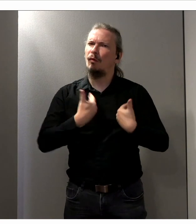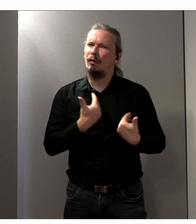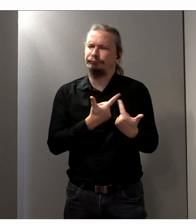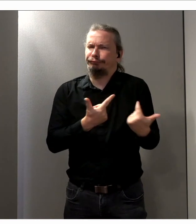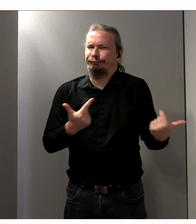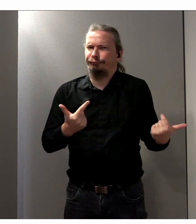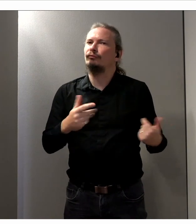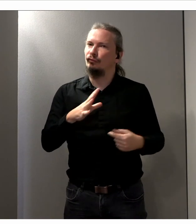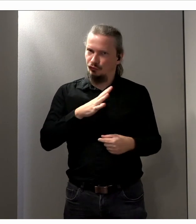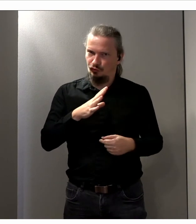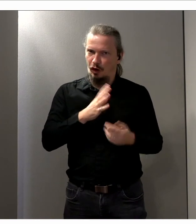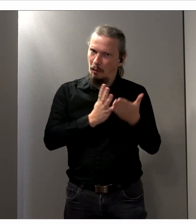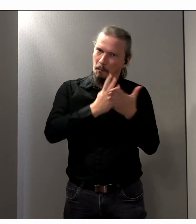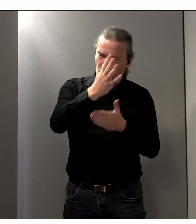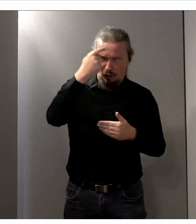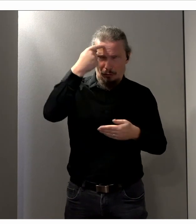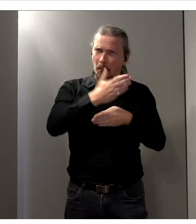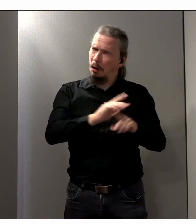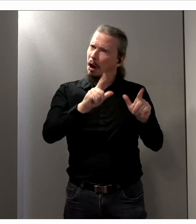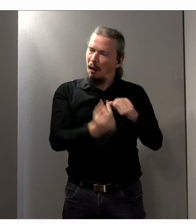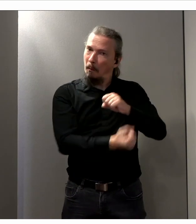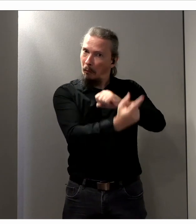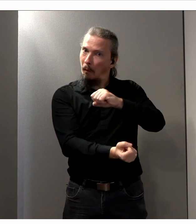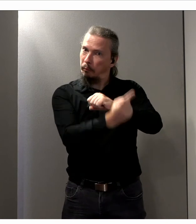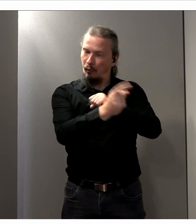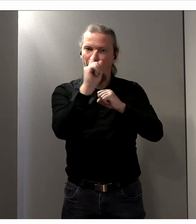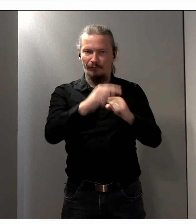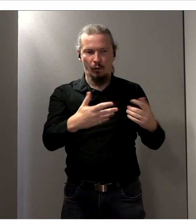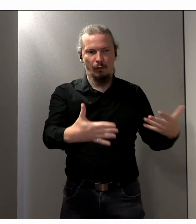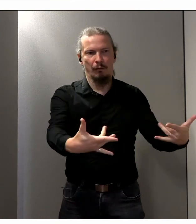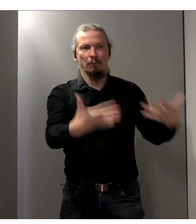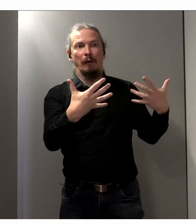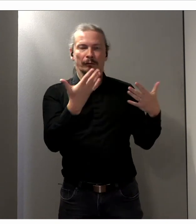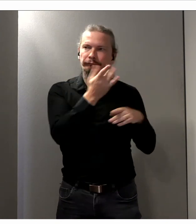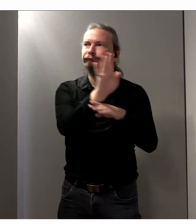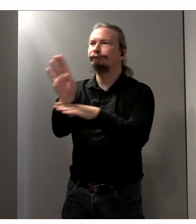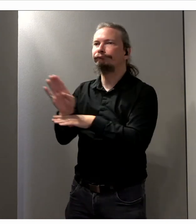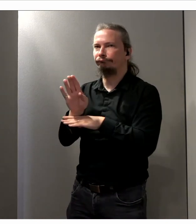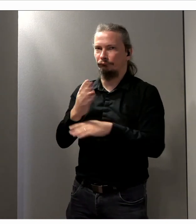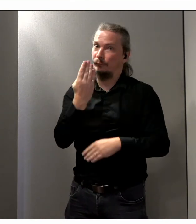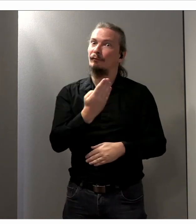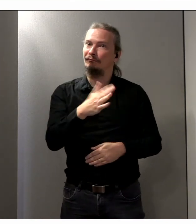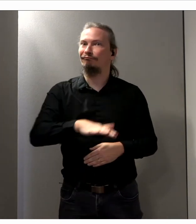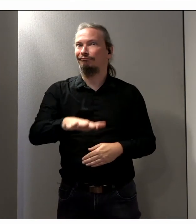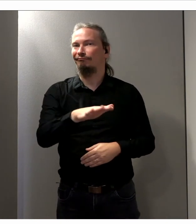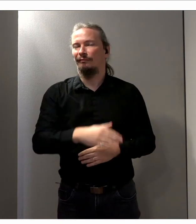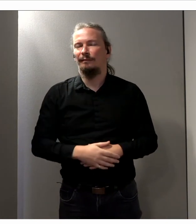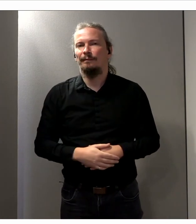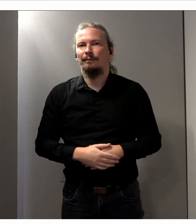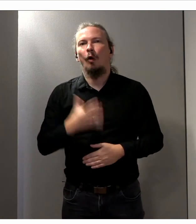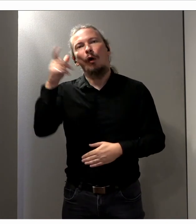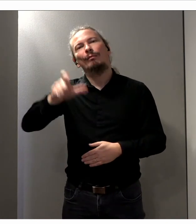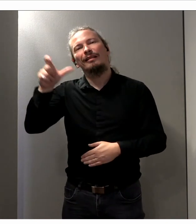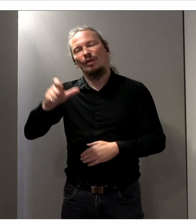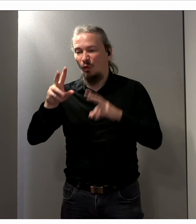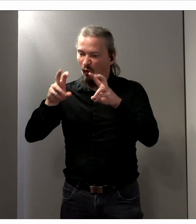handicap sont porteuses de projets innovants qui méritent de gagner en visibilité et d'être répliqués. D'autres sont à la recherche